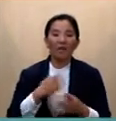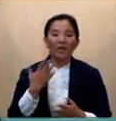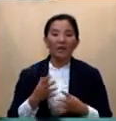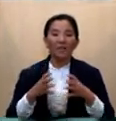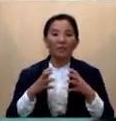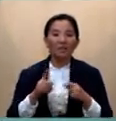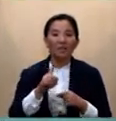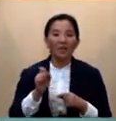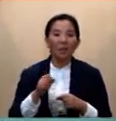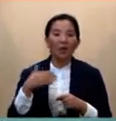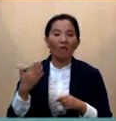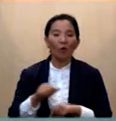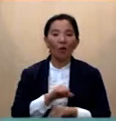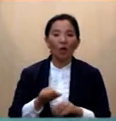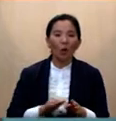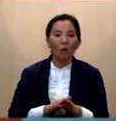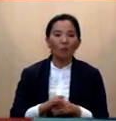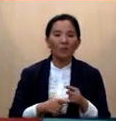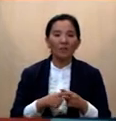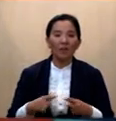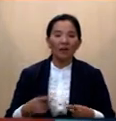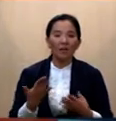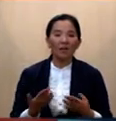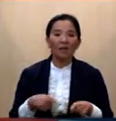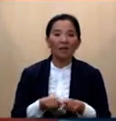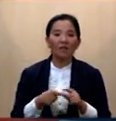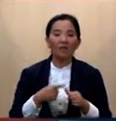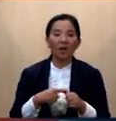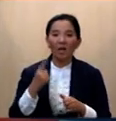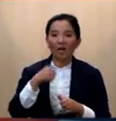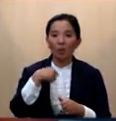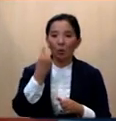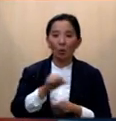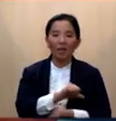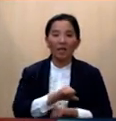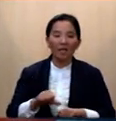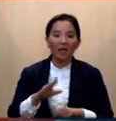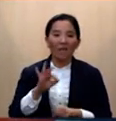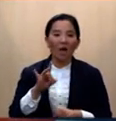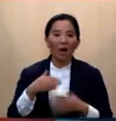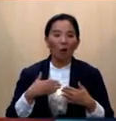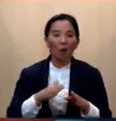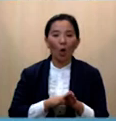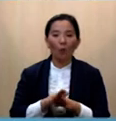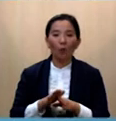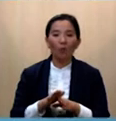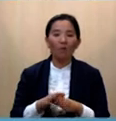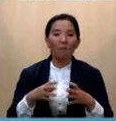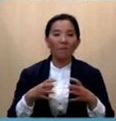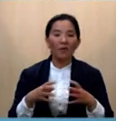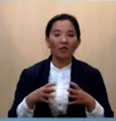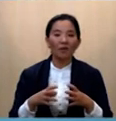за боковую линию полностью пересекает, или так называемую лицевую линию, или линию ворот полностью,